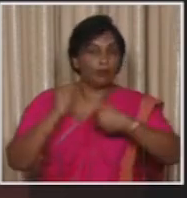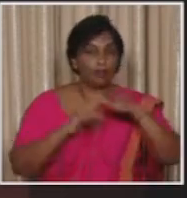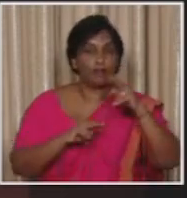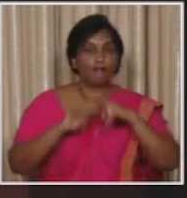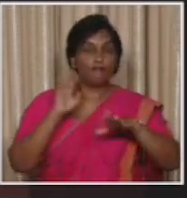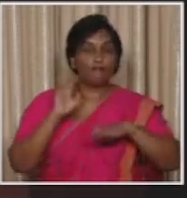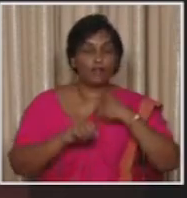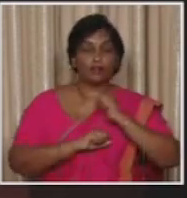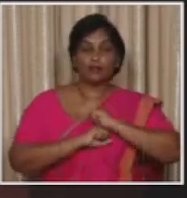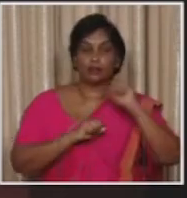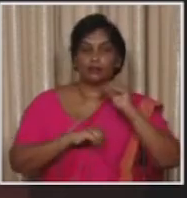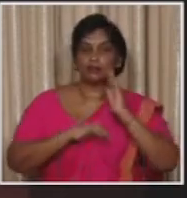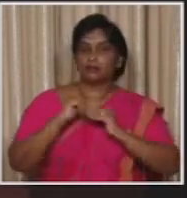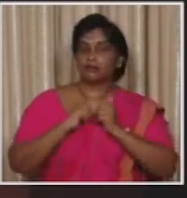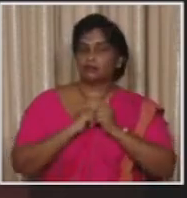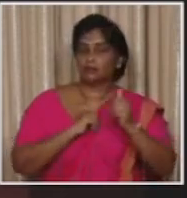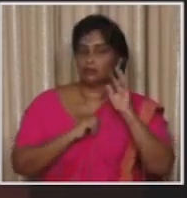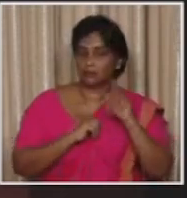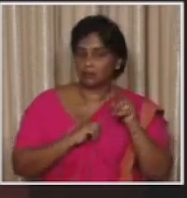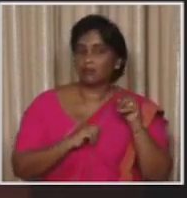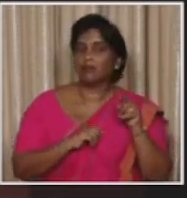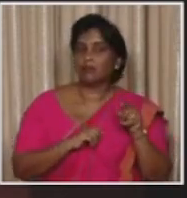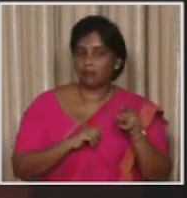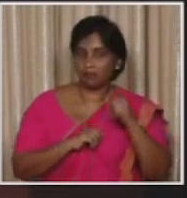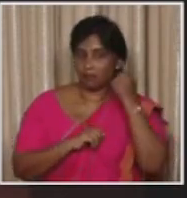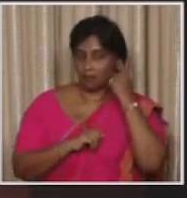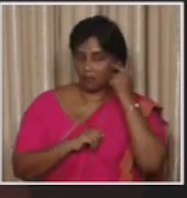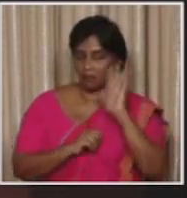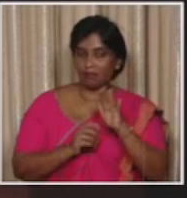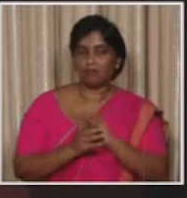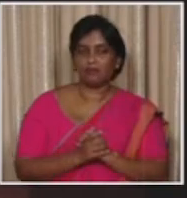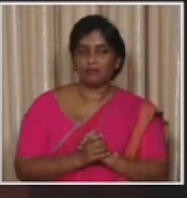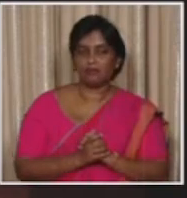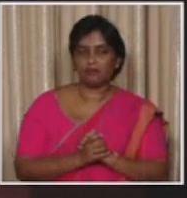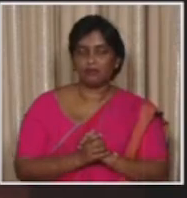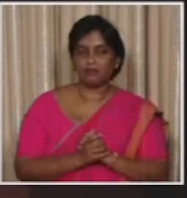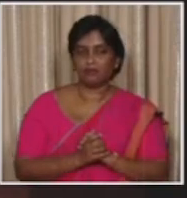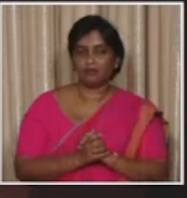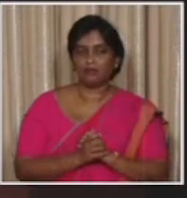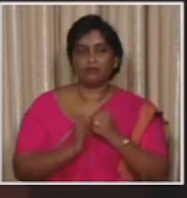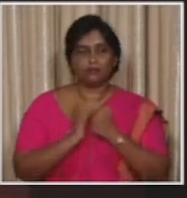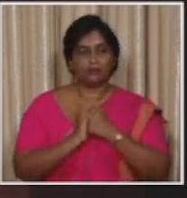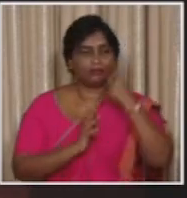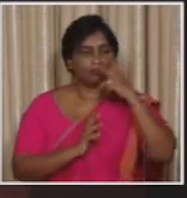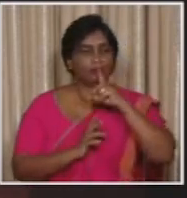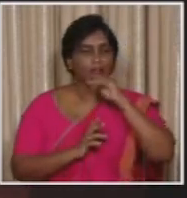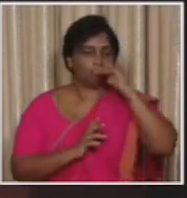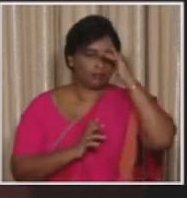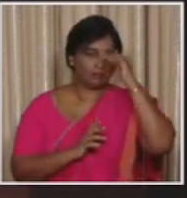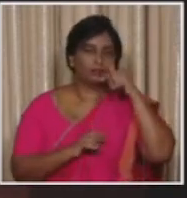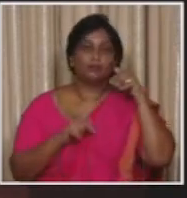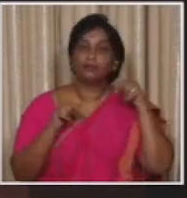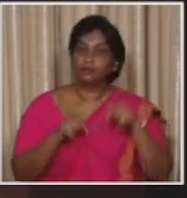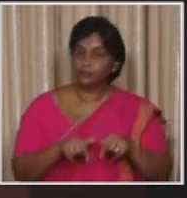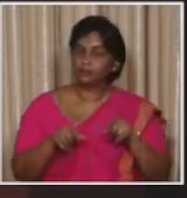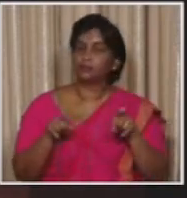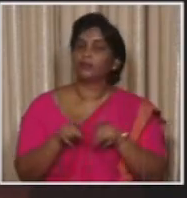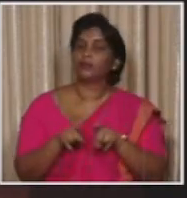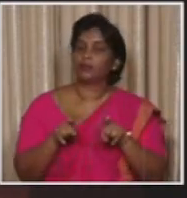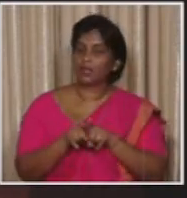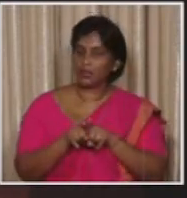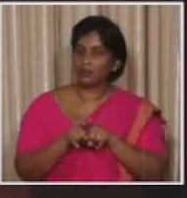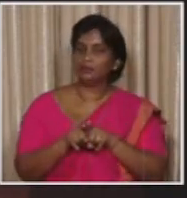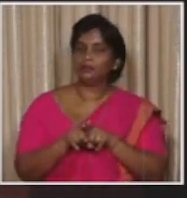විප්ලවය විසින් ක්‍රියා කළ බව ඔබ දැනගන්නට ඕන. ගරු නියෝජ්‍ය කතානායකතුමනි, අදත් හරියට